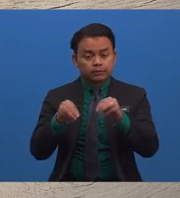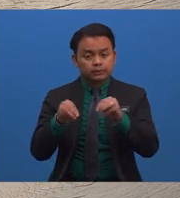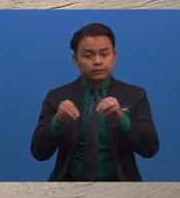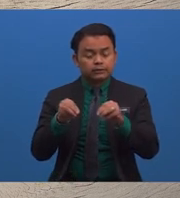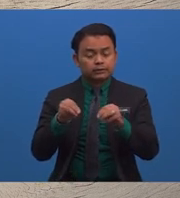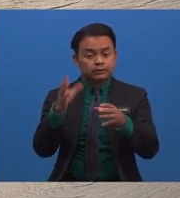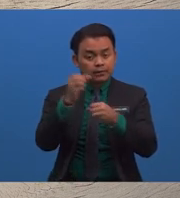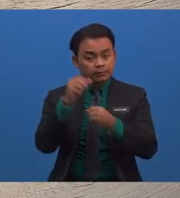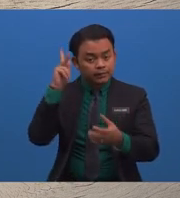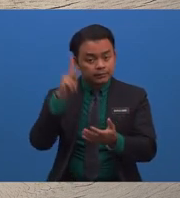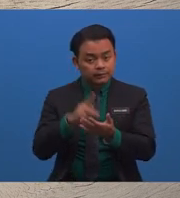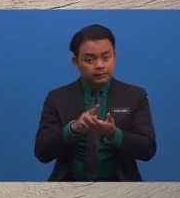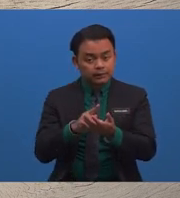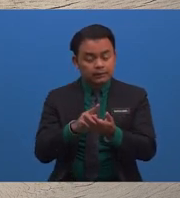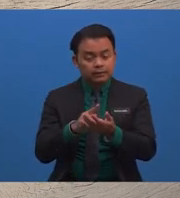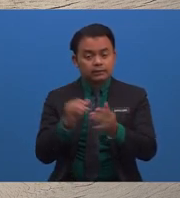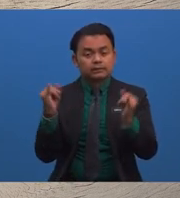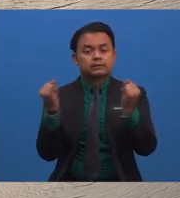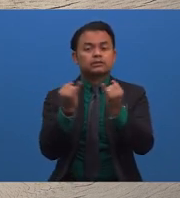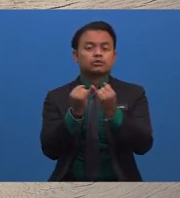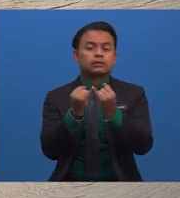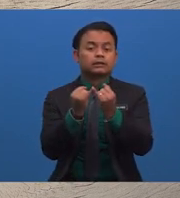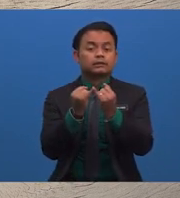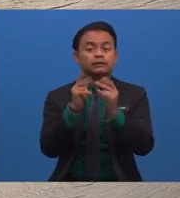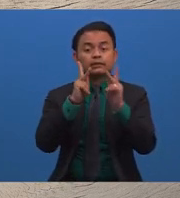nama diri tanya.